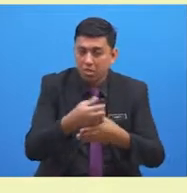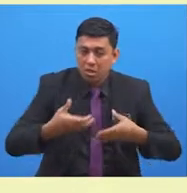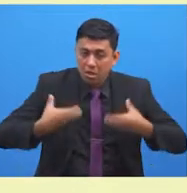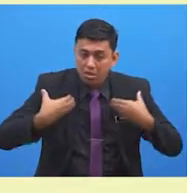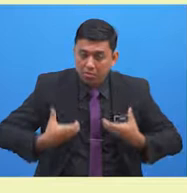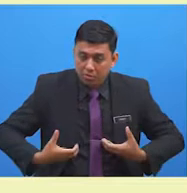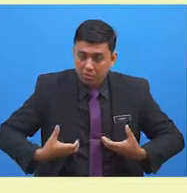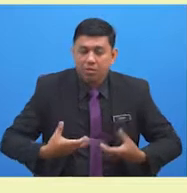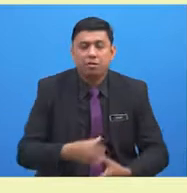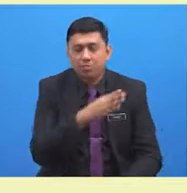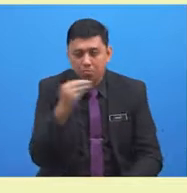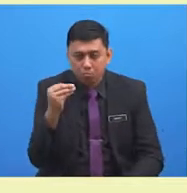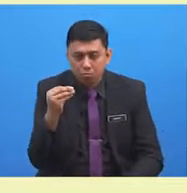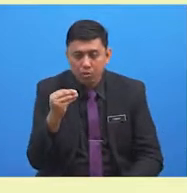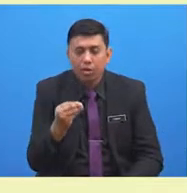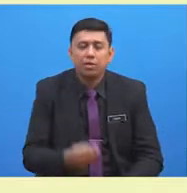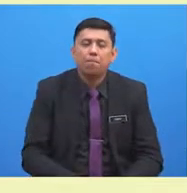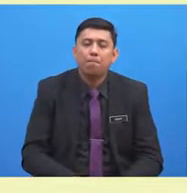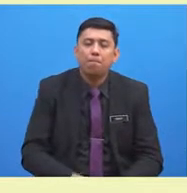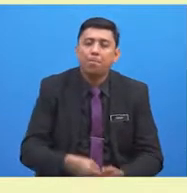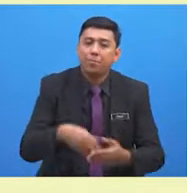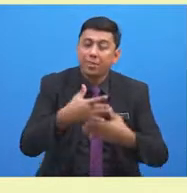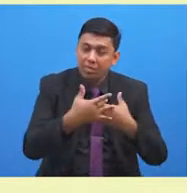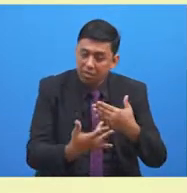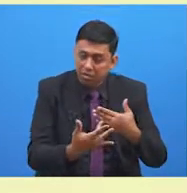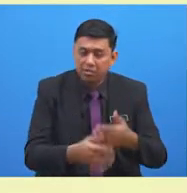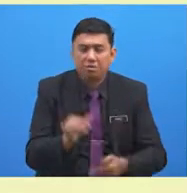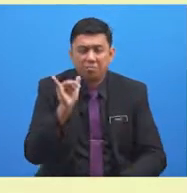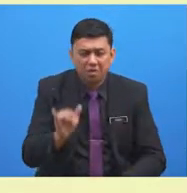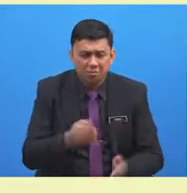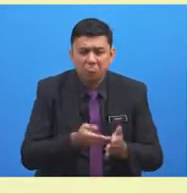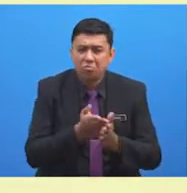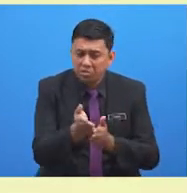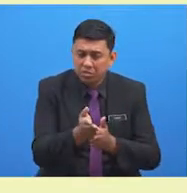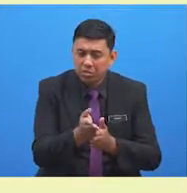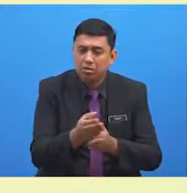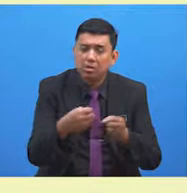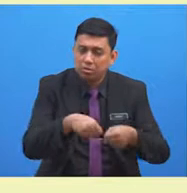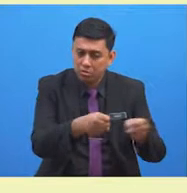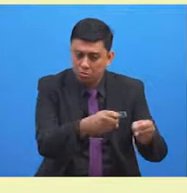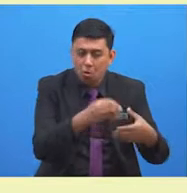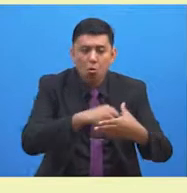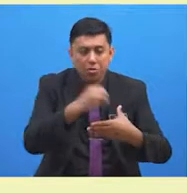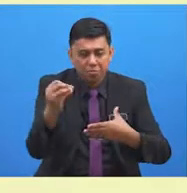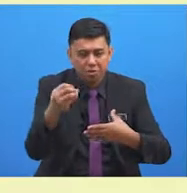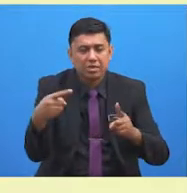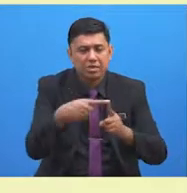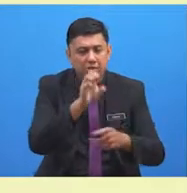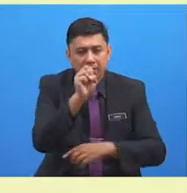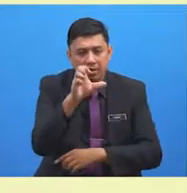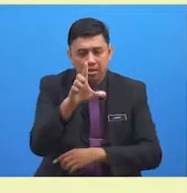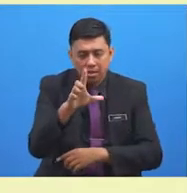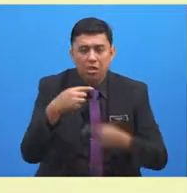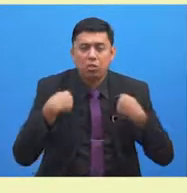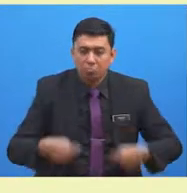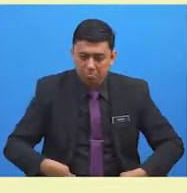di alveolus dan pembuluh darah yang seterusnya disalurkan oksigen ke seluruh sel-sel tubuh